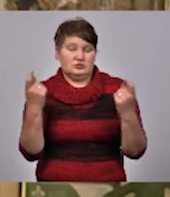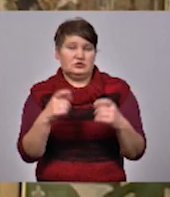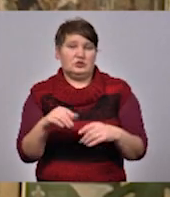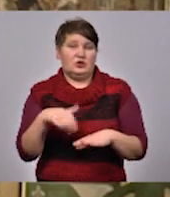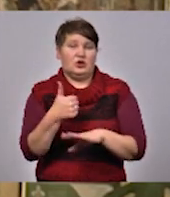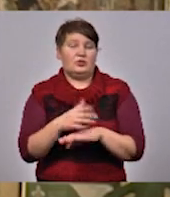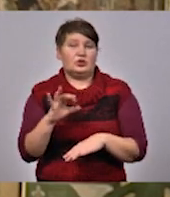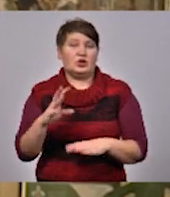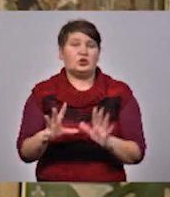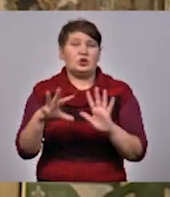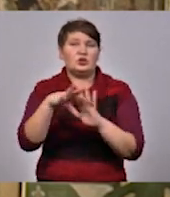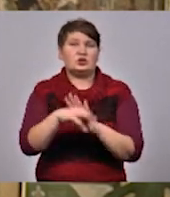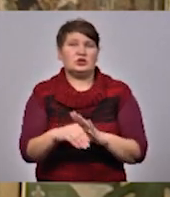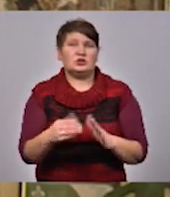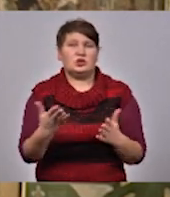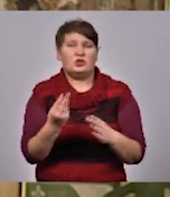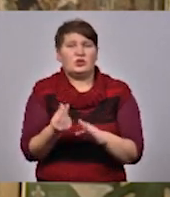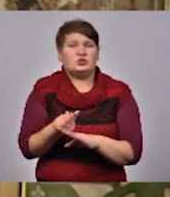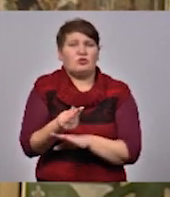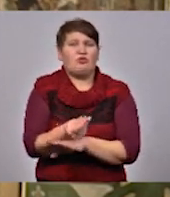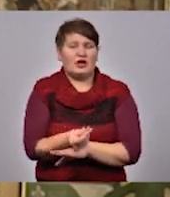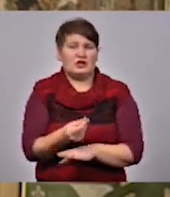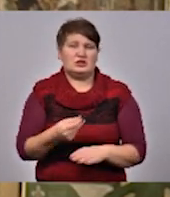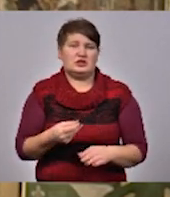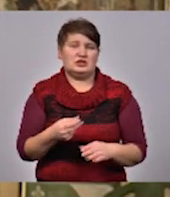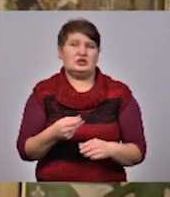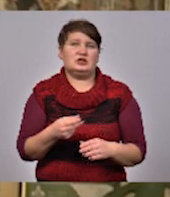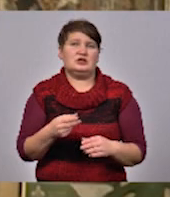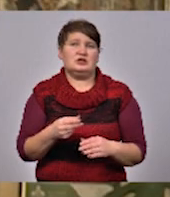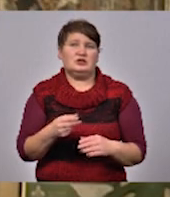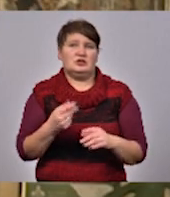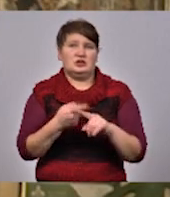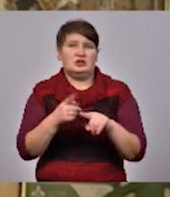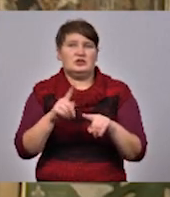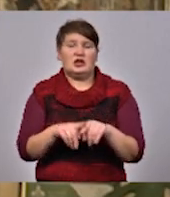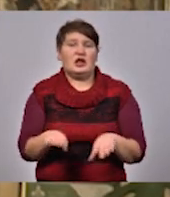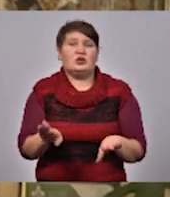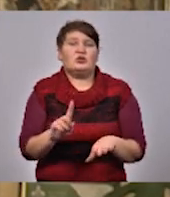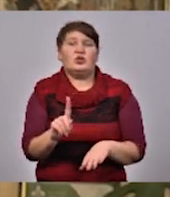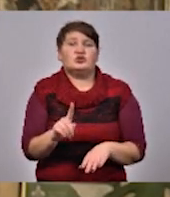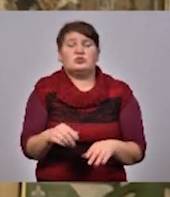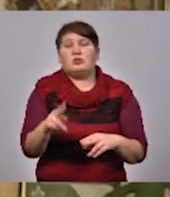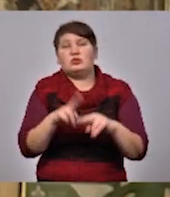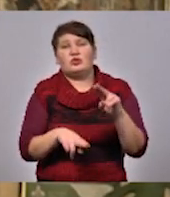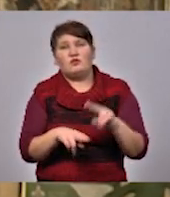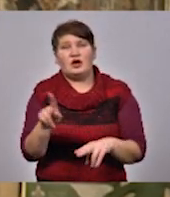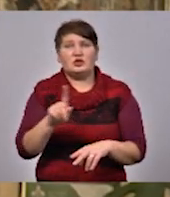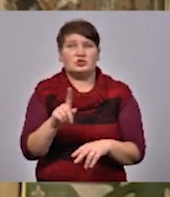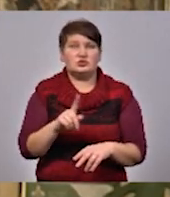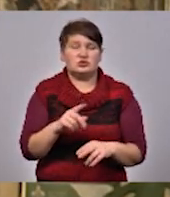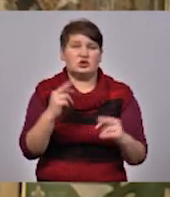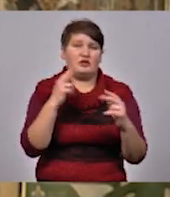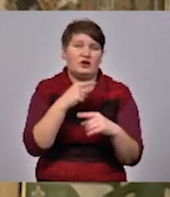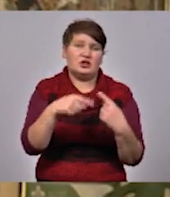щоб долучились у вигляді якоїсь субвенції в районний бюджет, цільової субвенції, не для того, щоб ми там щось будували, чи ми якісь медикаменти купляли інше,